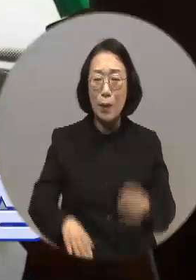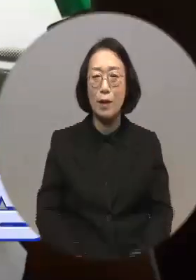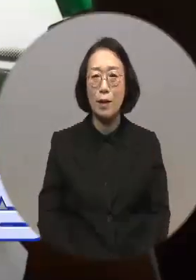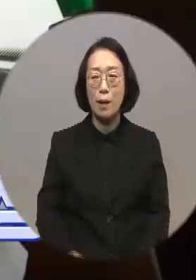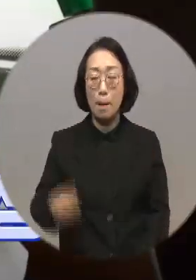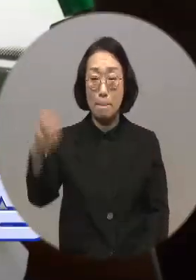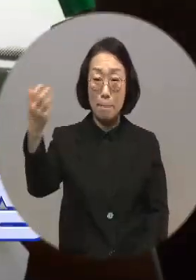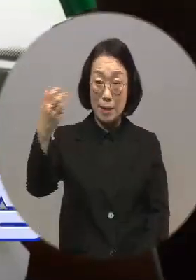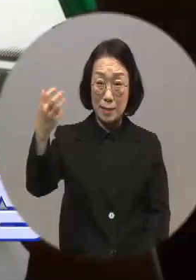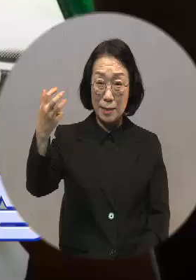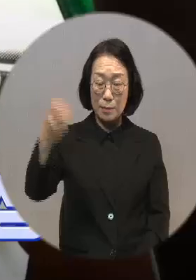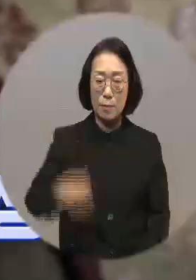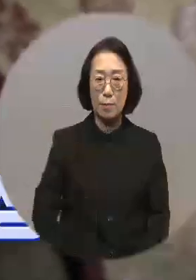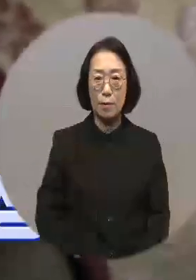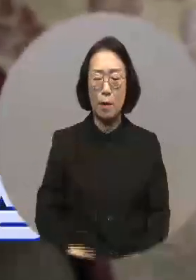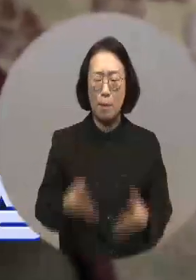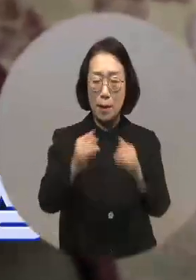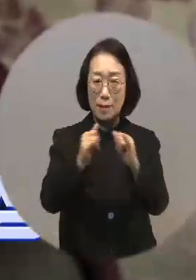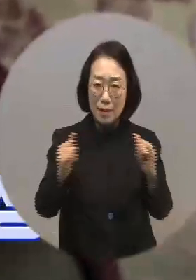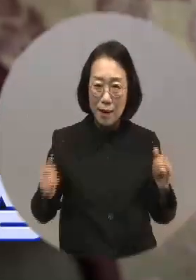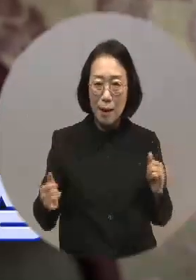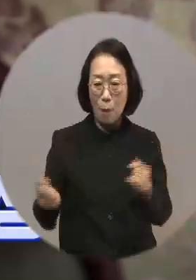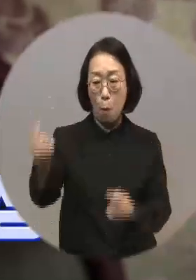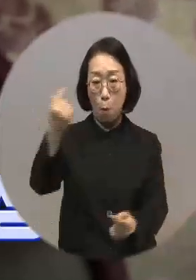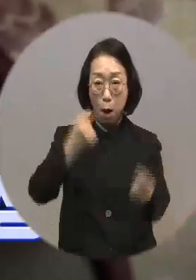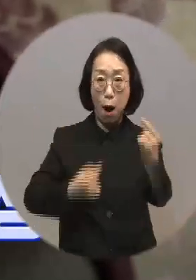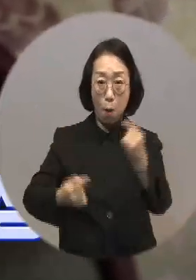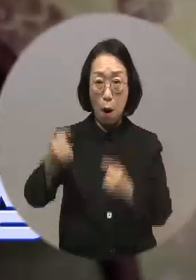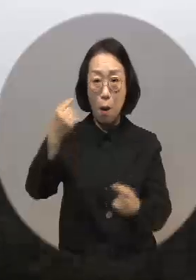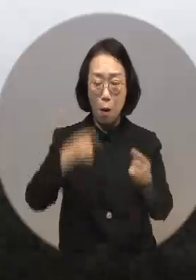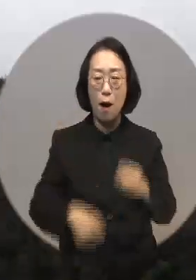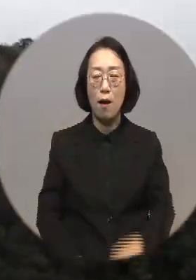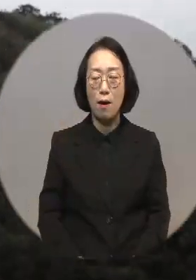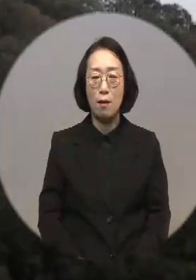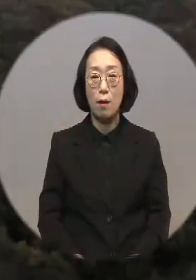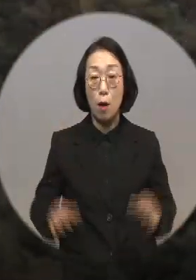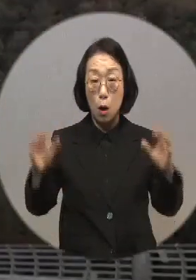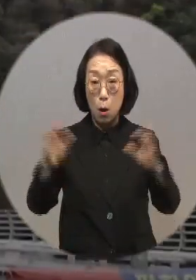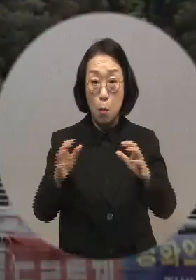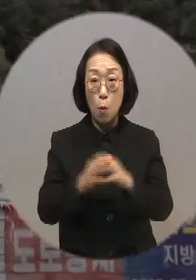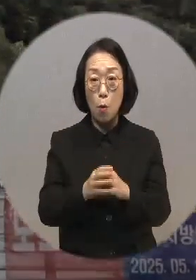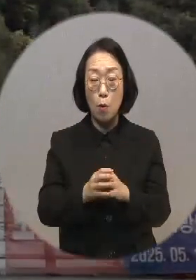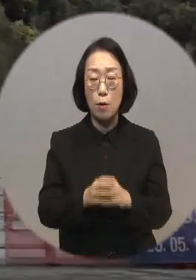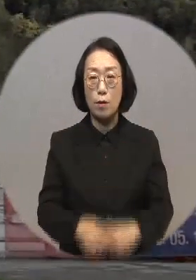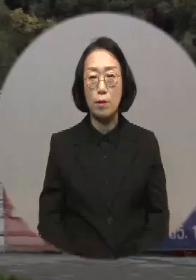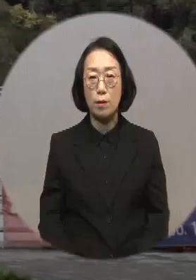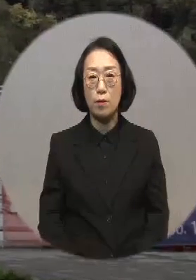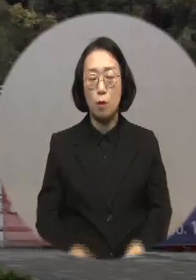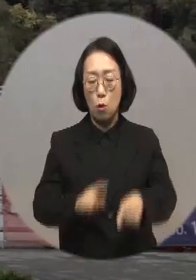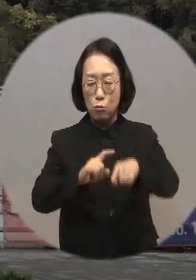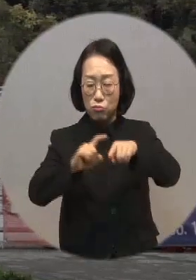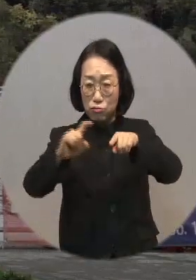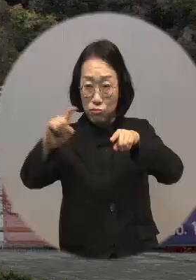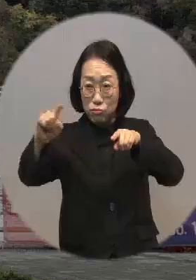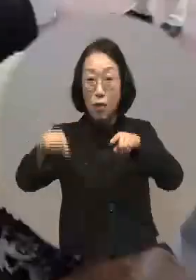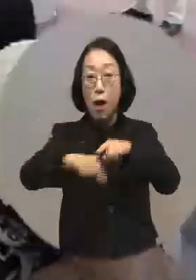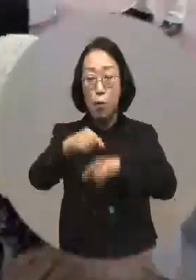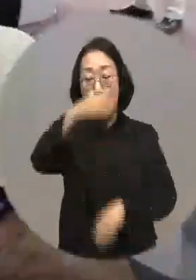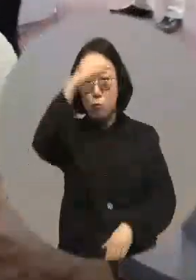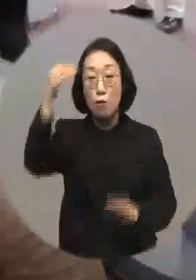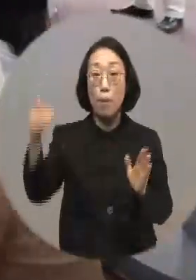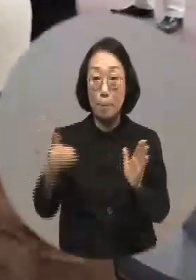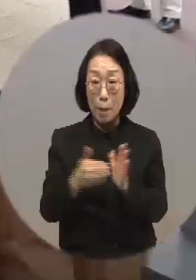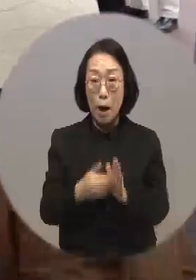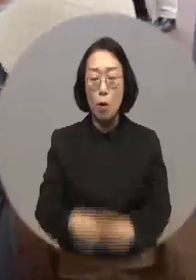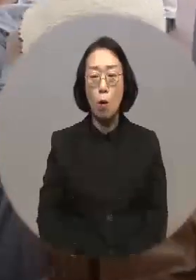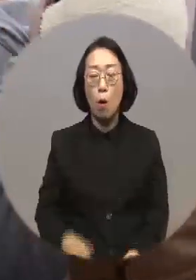80대 어르신까지 굉장히 다양하게 구성이 됐습니다. 그래서 이분들이 백암산 케이블카를 타고 이제 견학하는 시간을